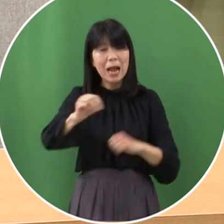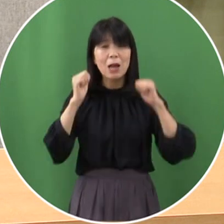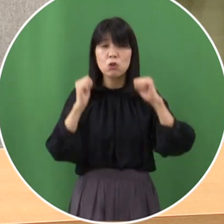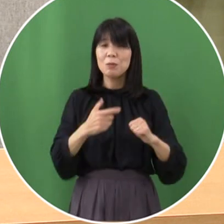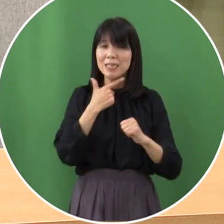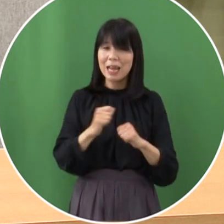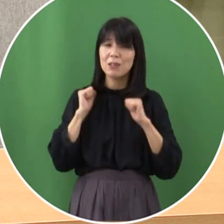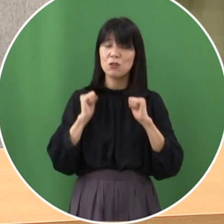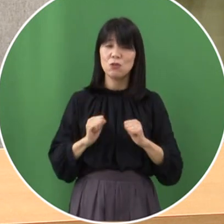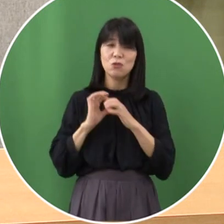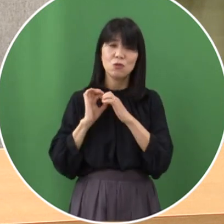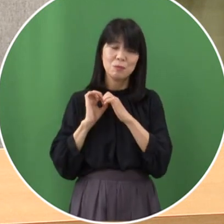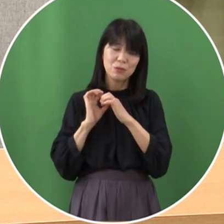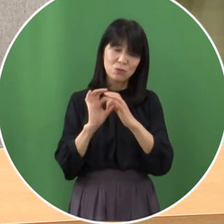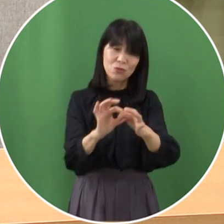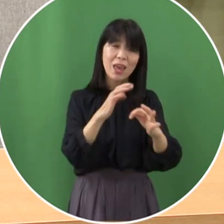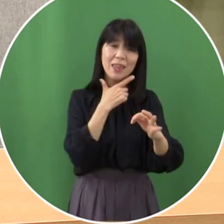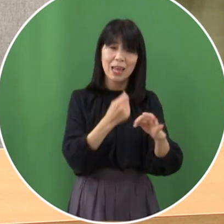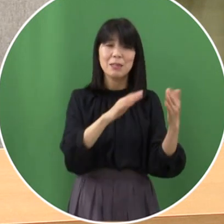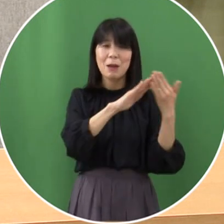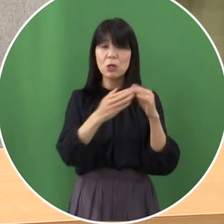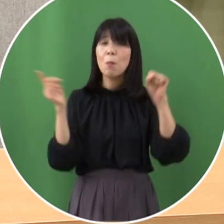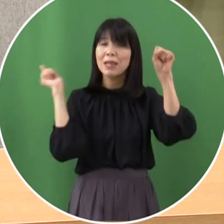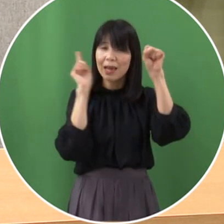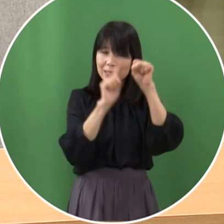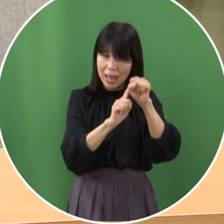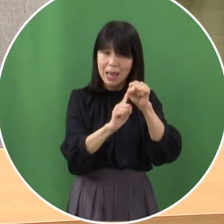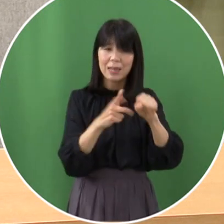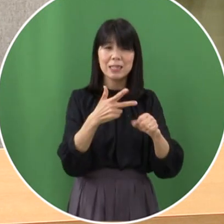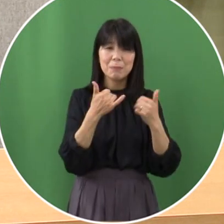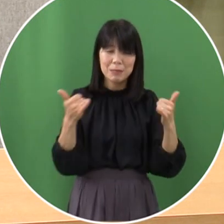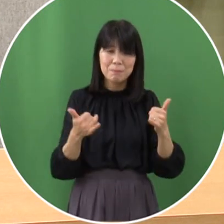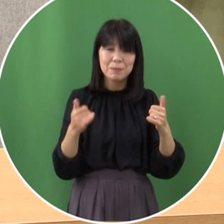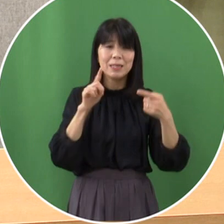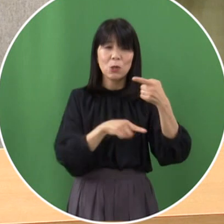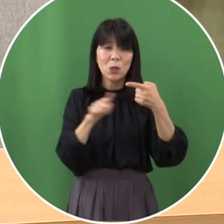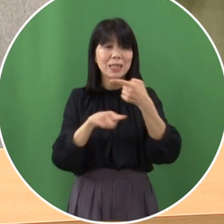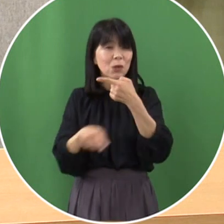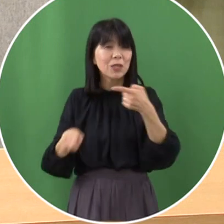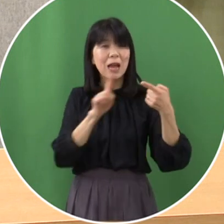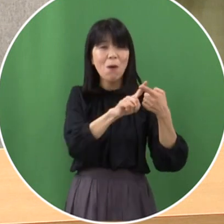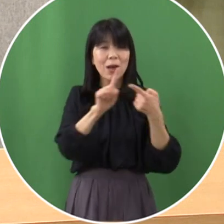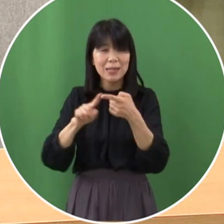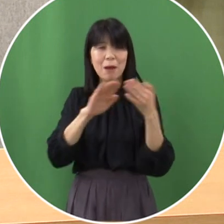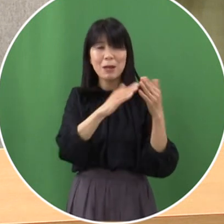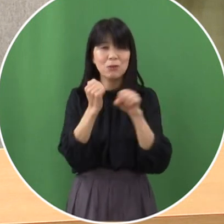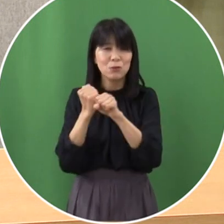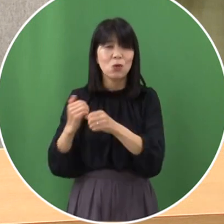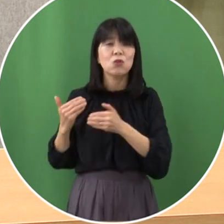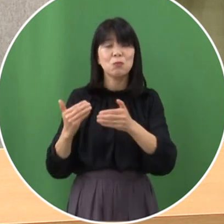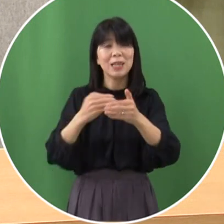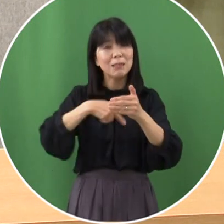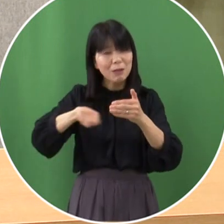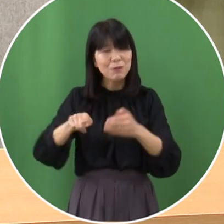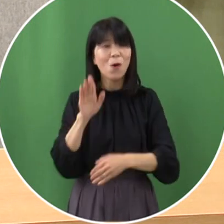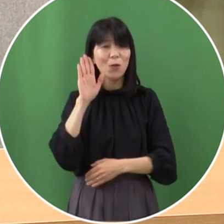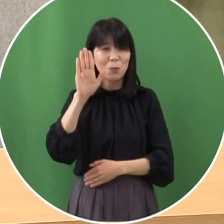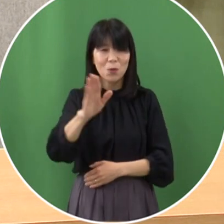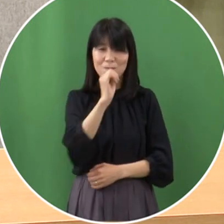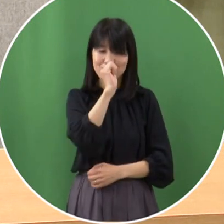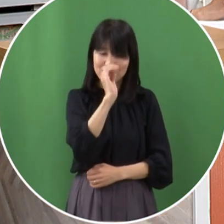と思える街を目指して、市民一人一人に寄り添った街づくりを進めてまいります。今後ともどうぞよろしく